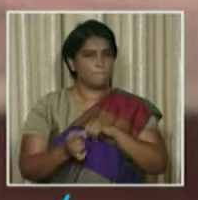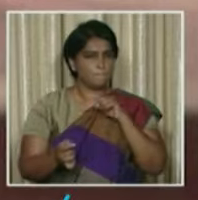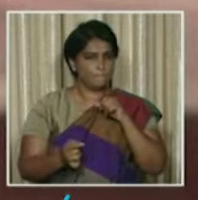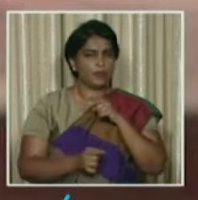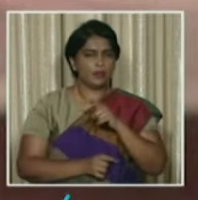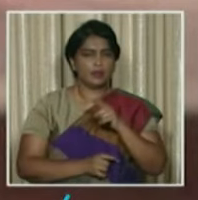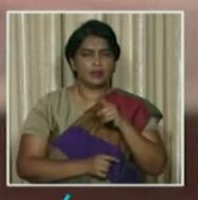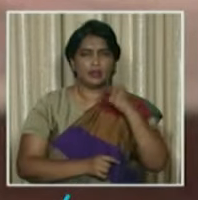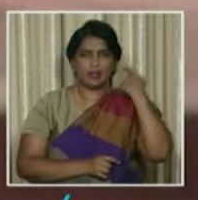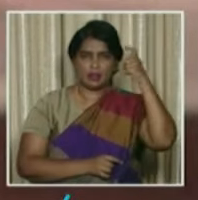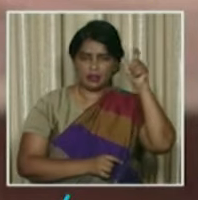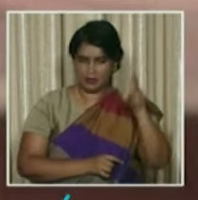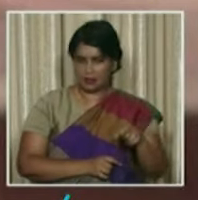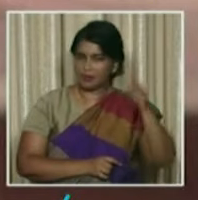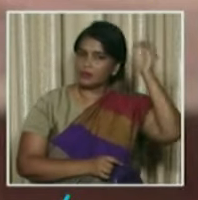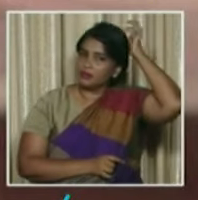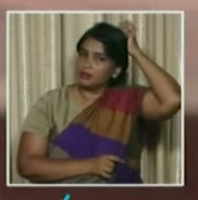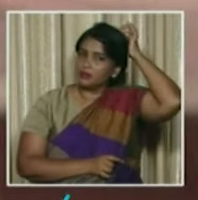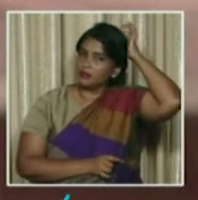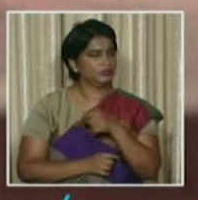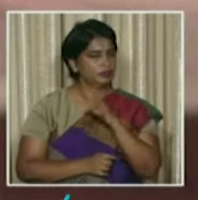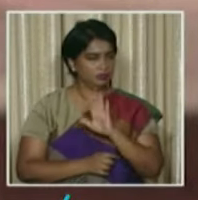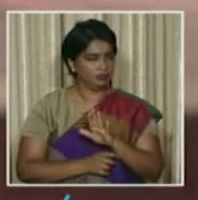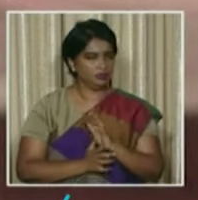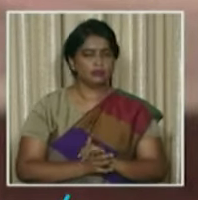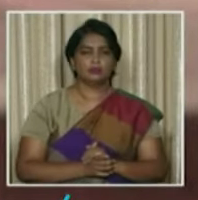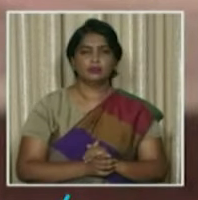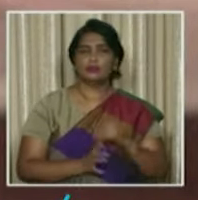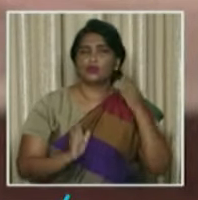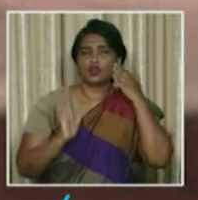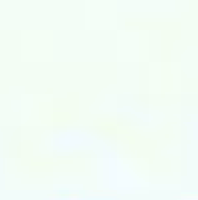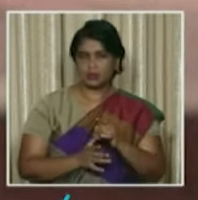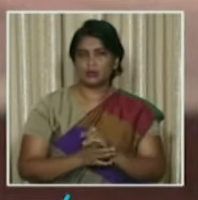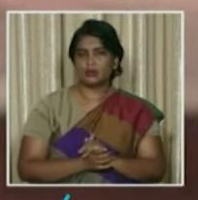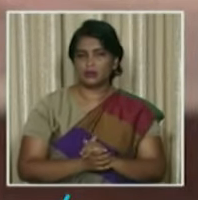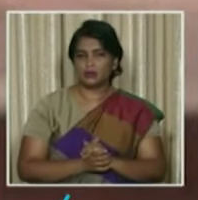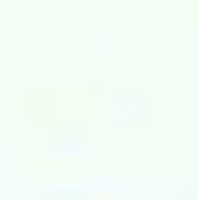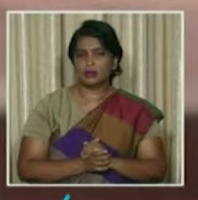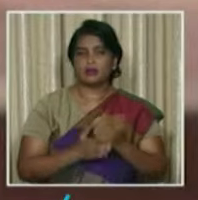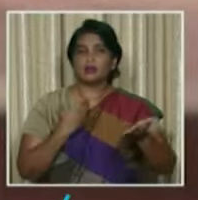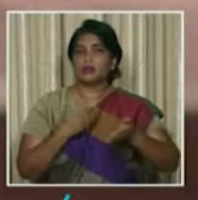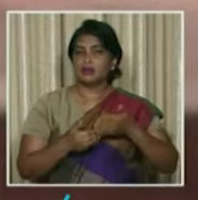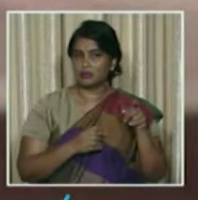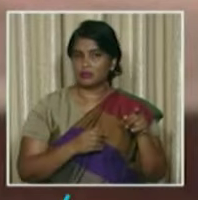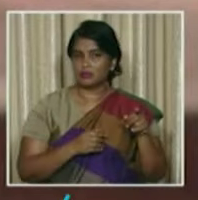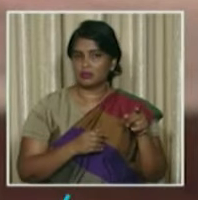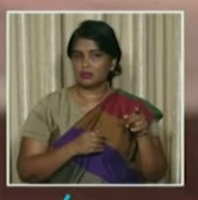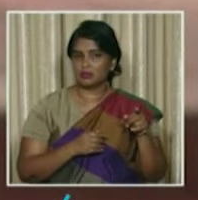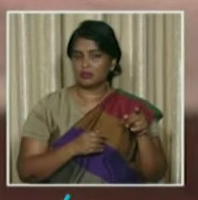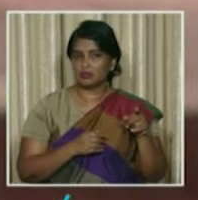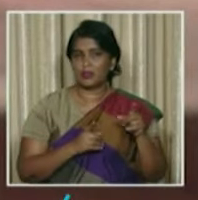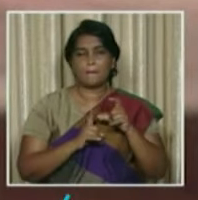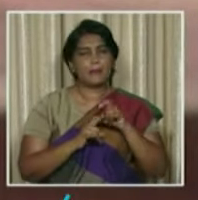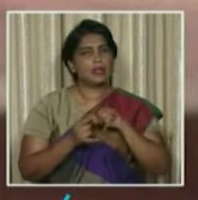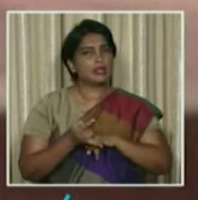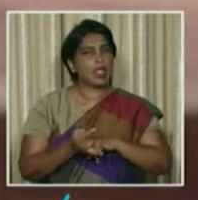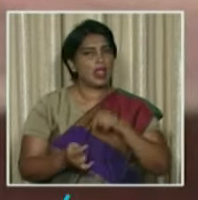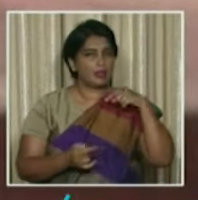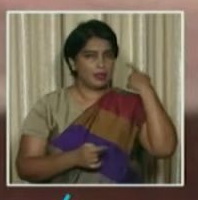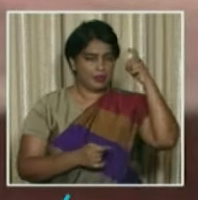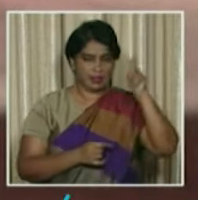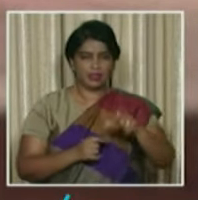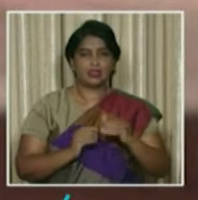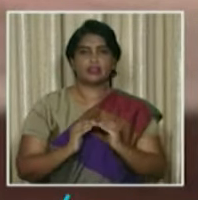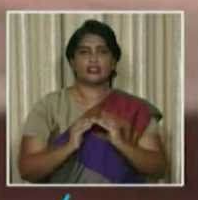තුමිය ආත්මා දිල්රුක්ෂි ජයරත්න මහත්මිය පිළිබඳව මේ කාරණාව පැන නගින්නේ ඉදිකිරීමක් කිරීමට ප්‍රාදේශීය ලේකම්තුමිය අපේ